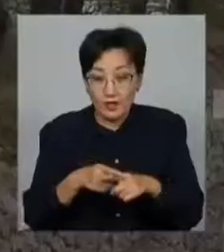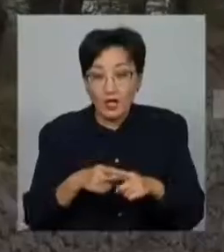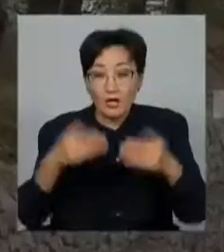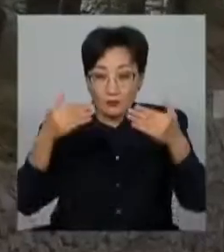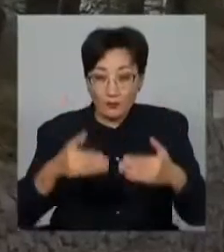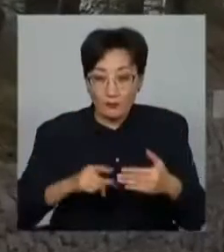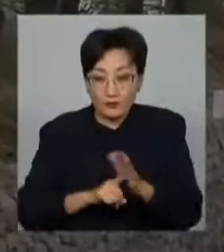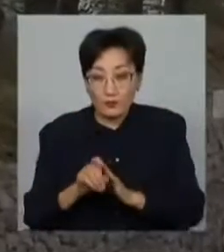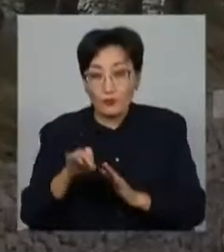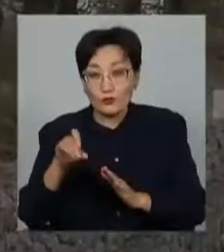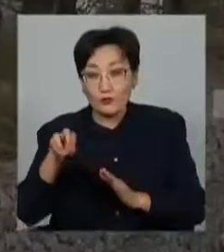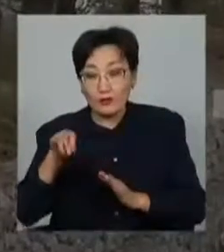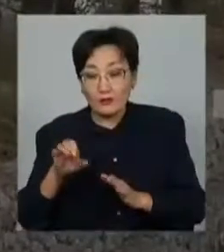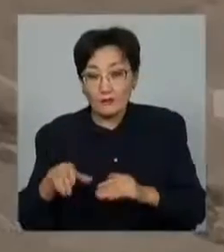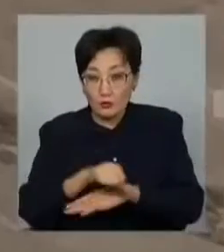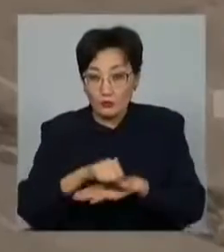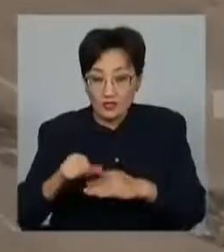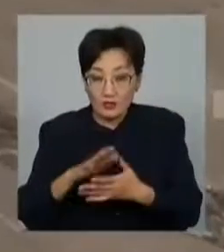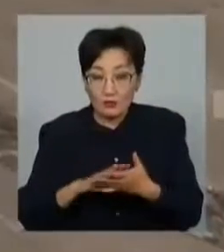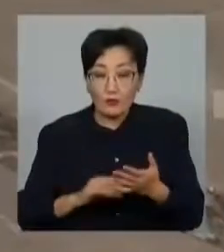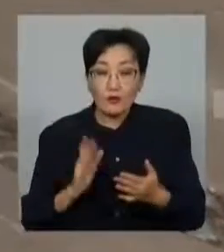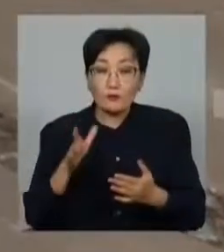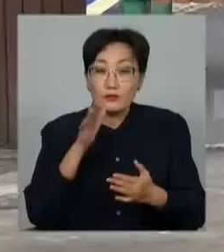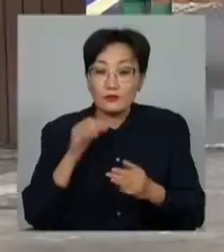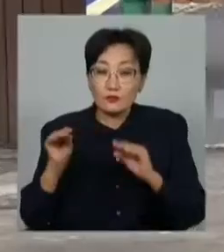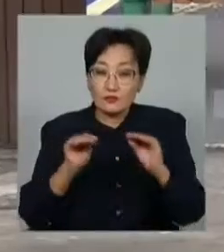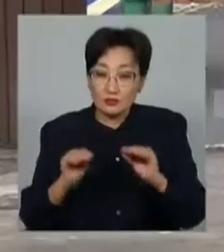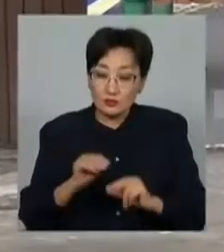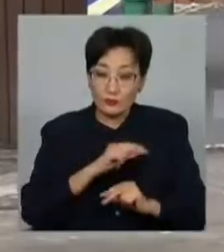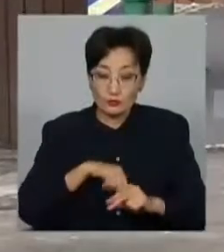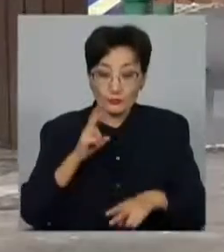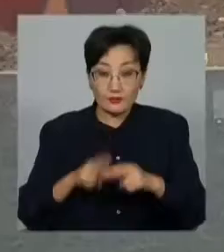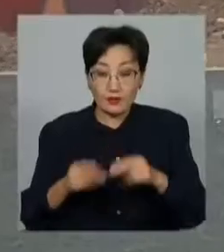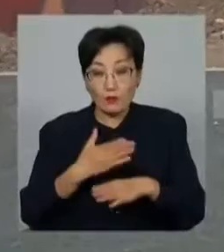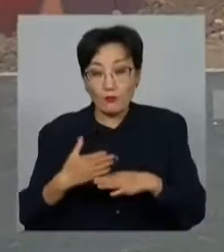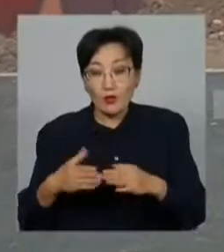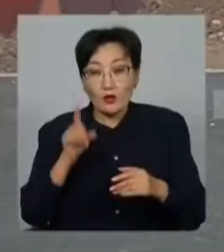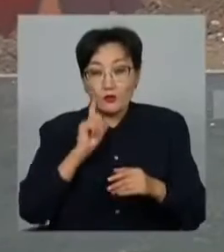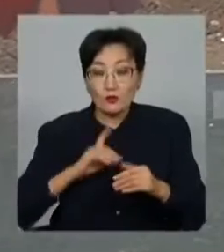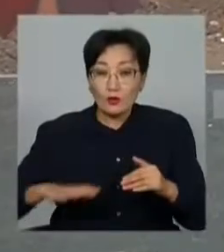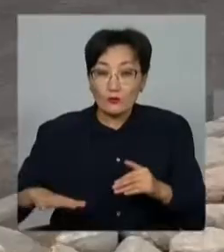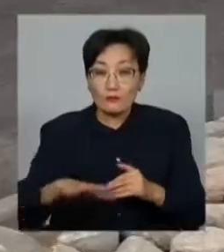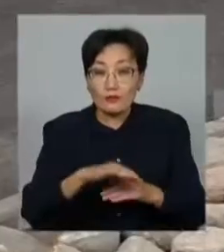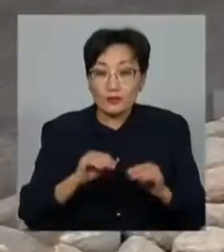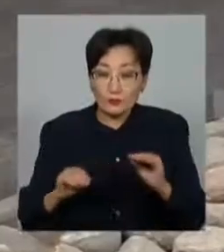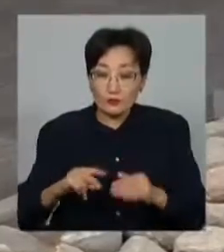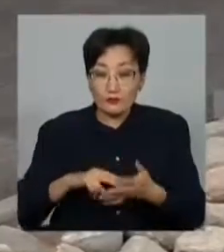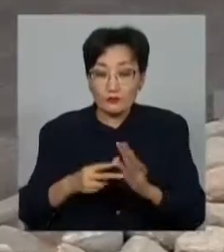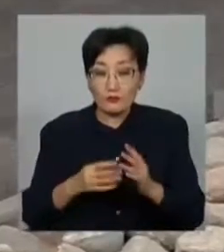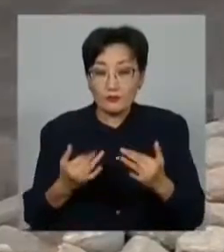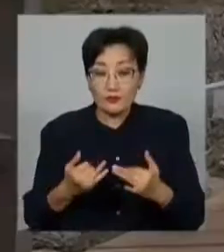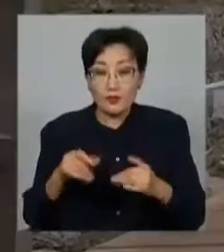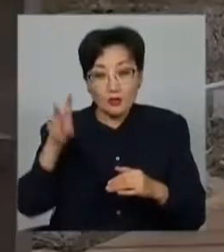дамбыдан бастап Оспанов көшесіне дейін жалғасады. Алдағы уақытта абаттандыру жұмыстары біткен соң жайлы орта қалыптастыру мақсатында